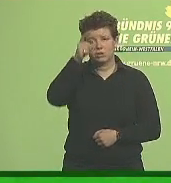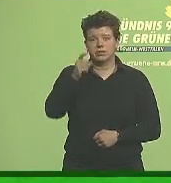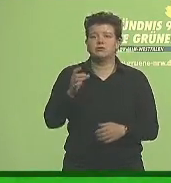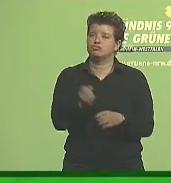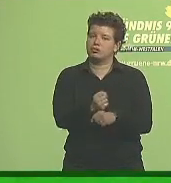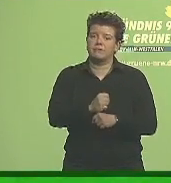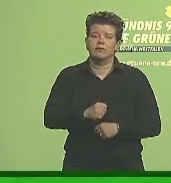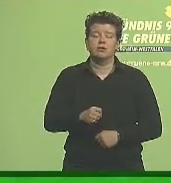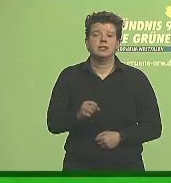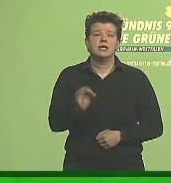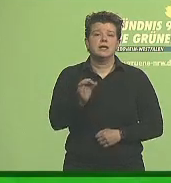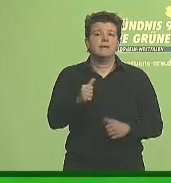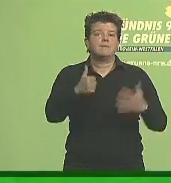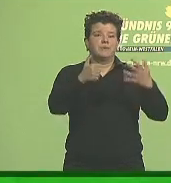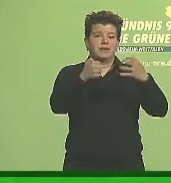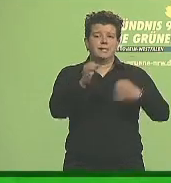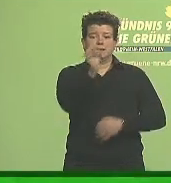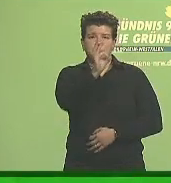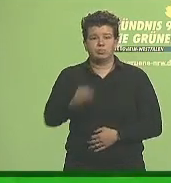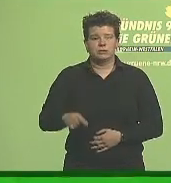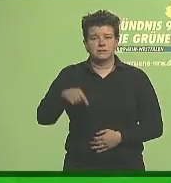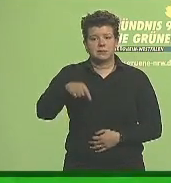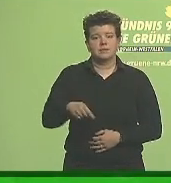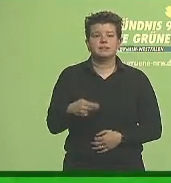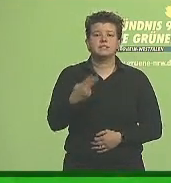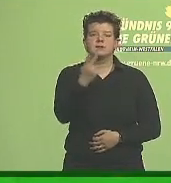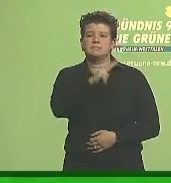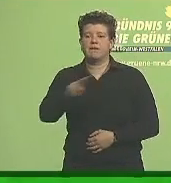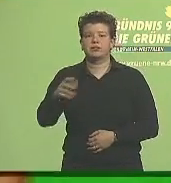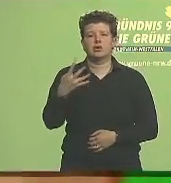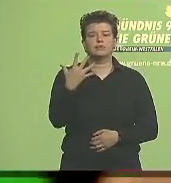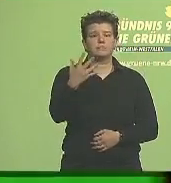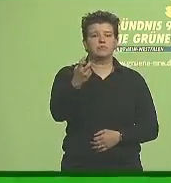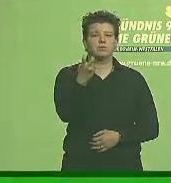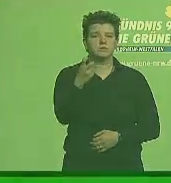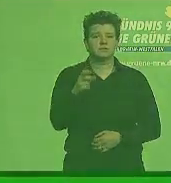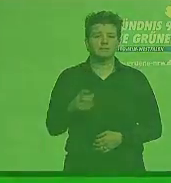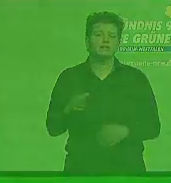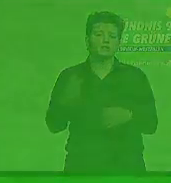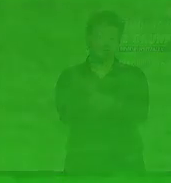schaffen auch die 60% in NRW bis 2025. Vielen Dank.